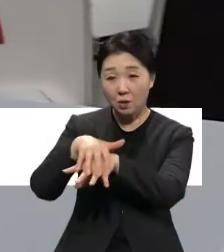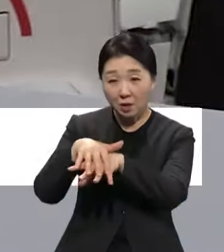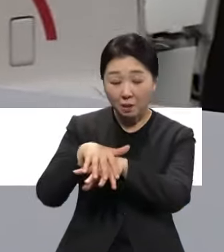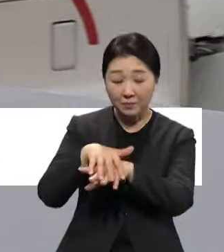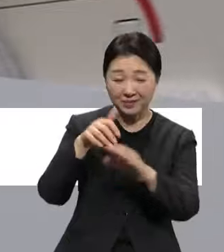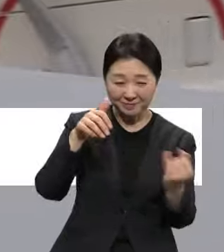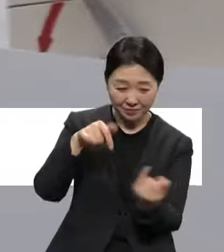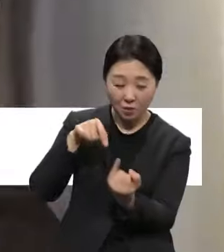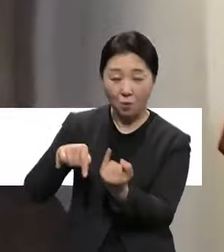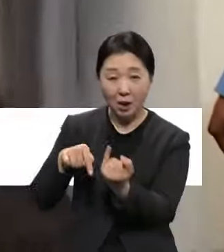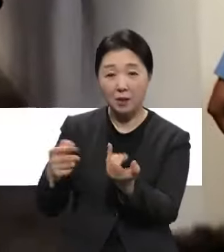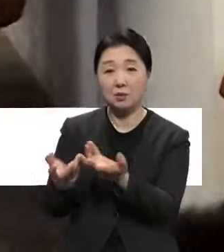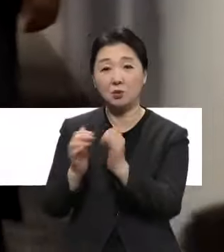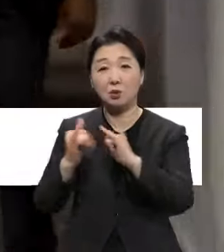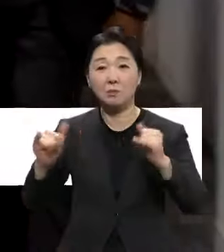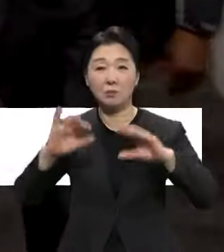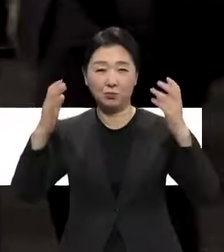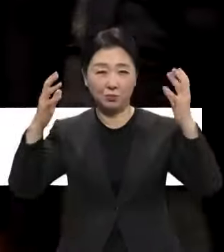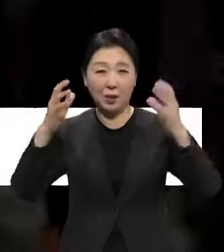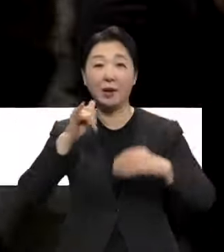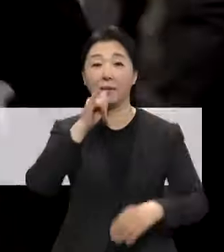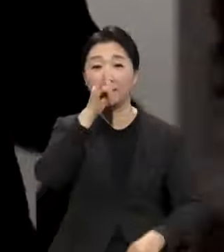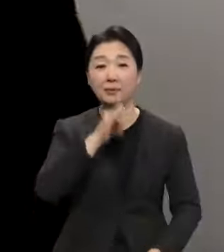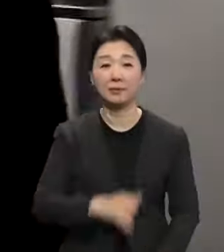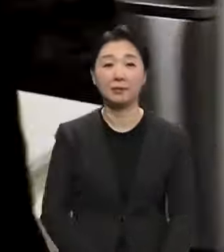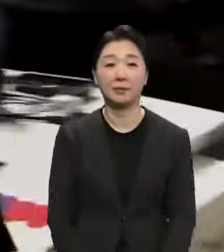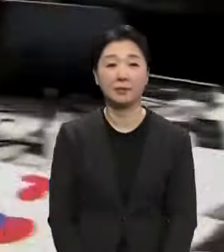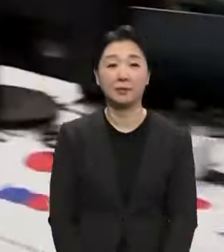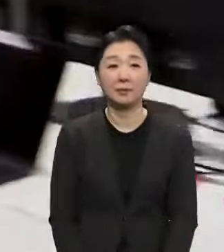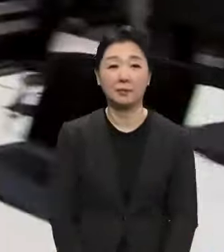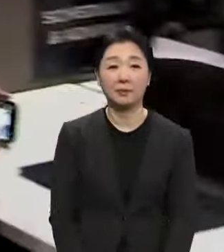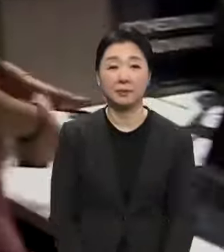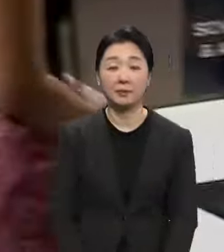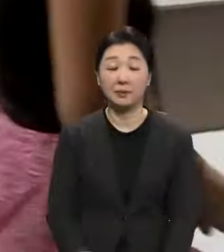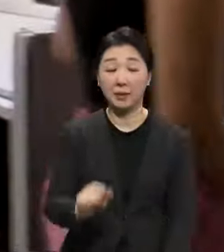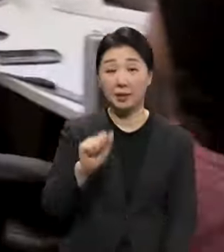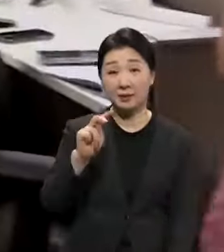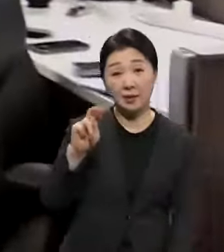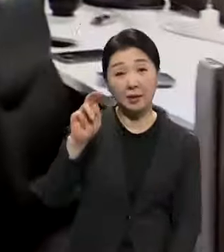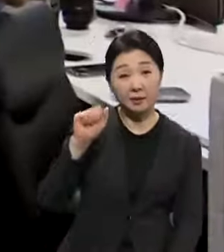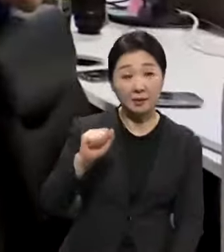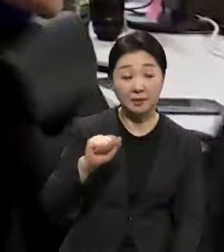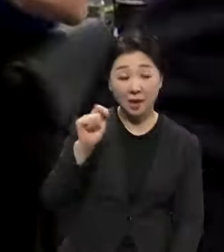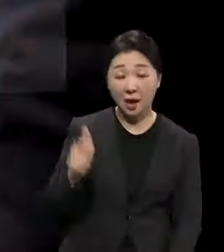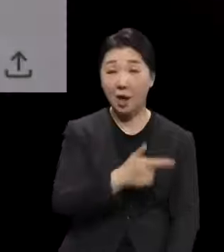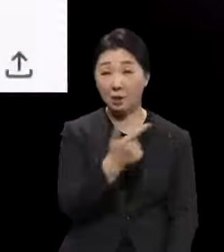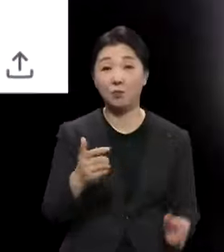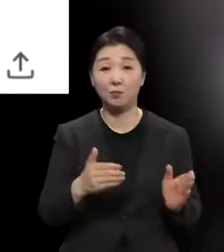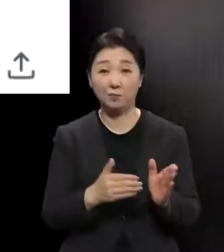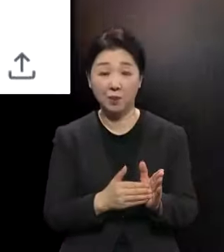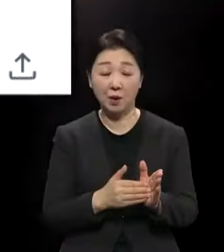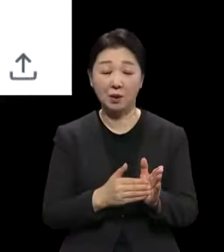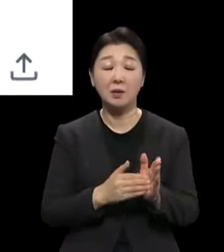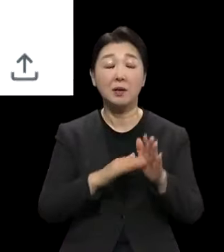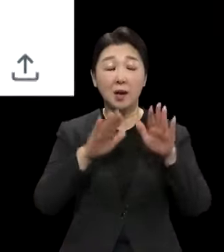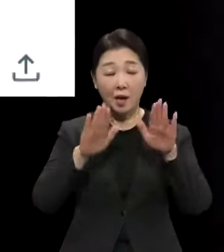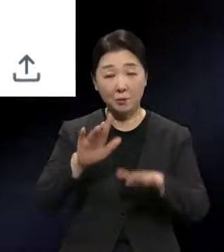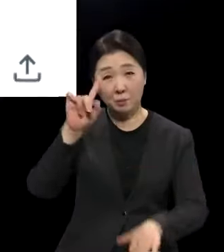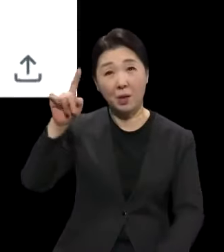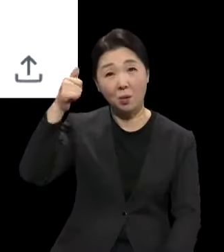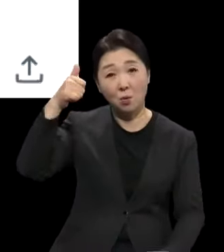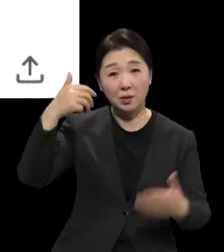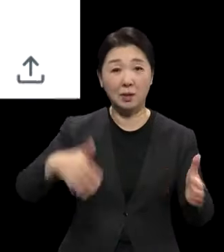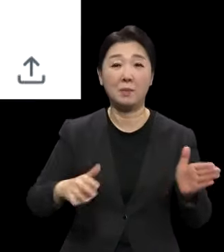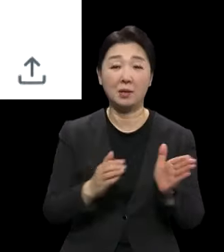부통령은 직원들로부터 열한 환영을 받습니다 그는 소셜미디어에 하가 지났고 일이 남았다며